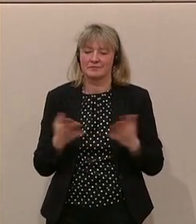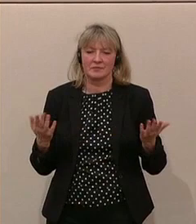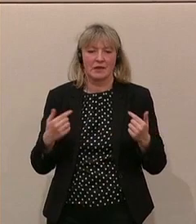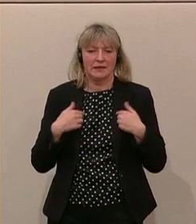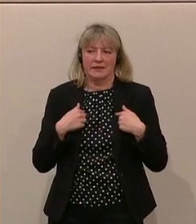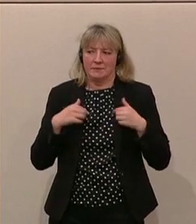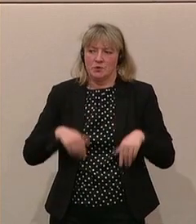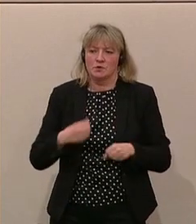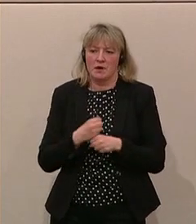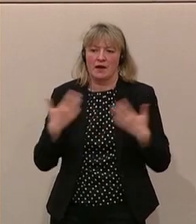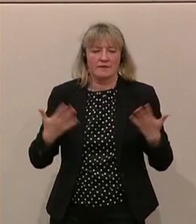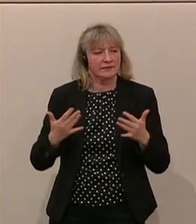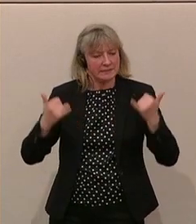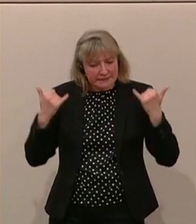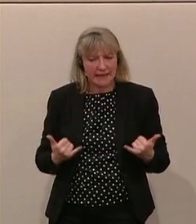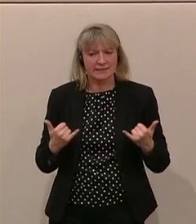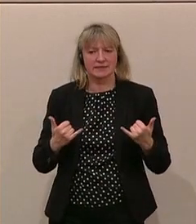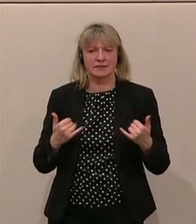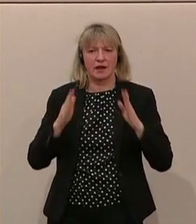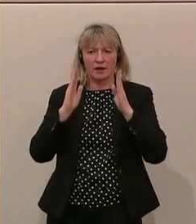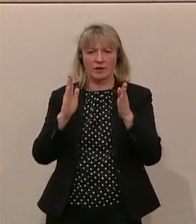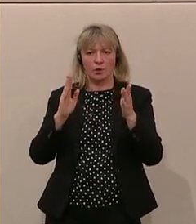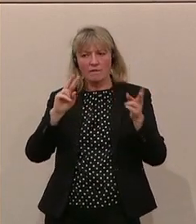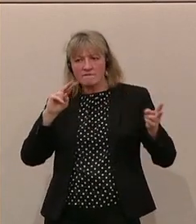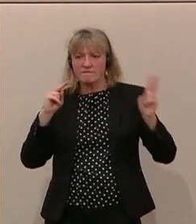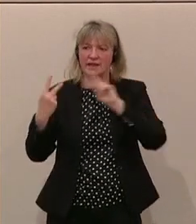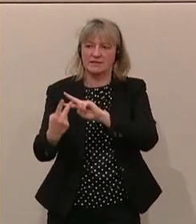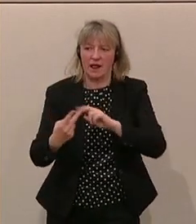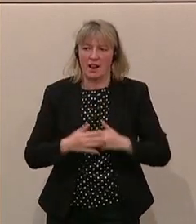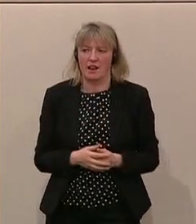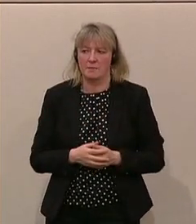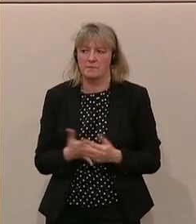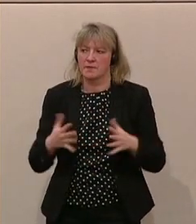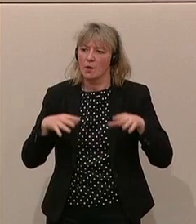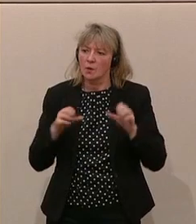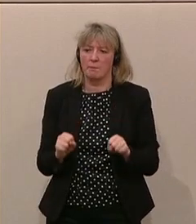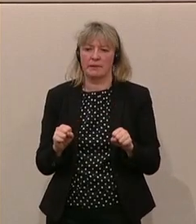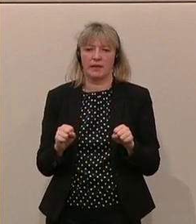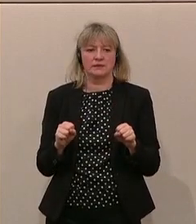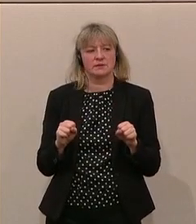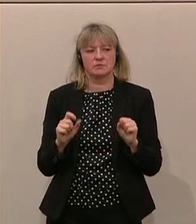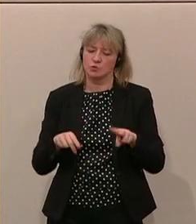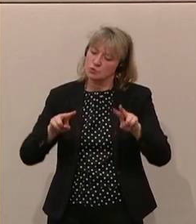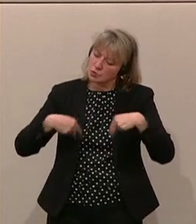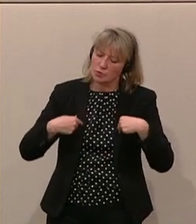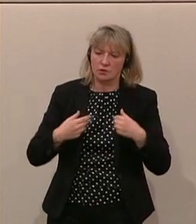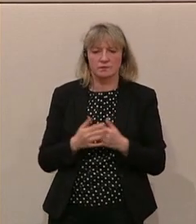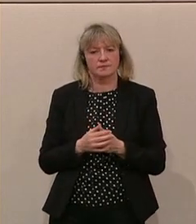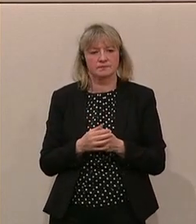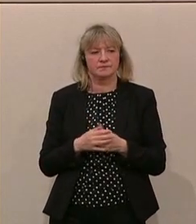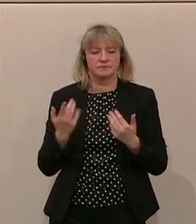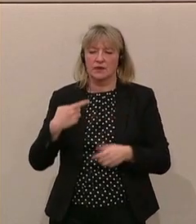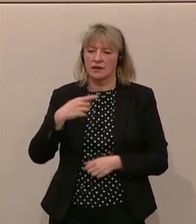sind gefordert, jetzt einen Richtungswechsel einzuleiten, Kompetenzen zurückzuholen, die Höhe